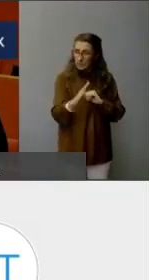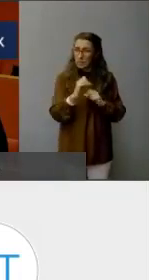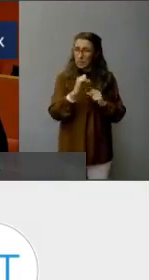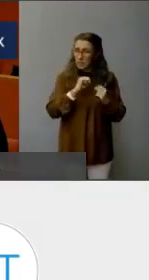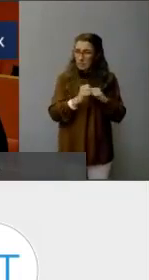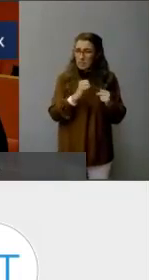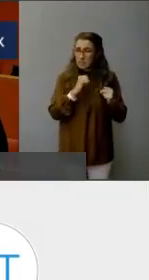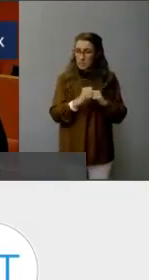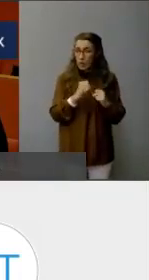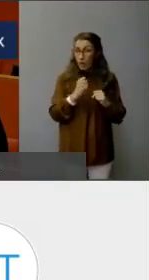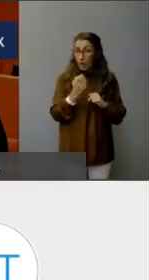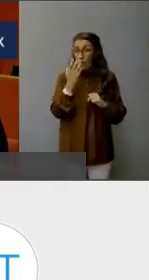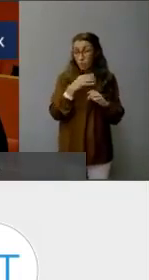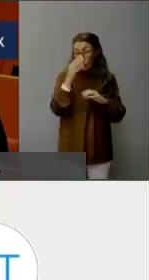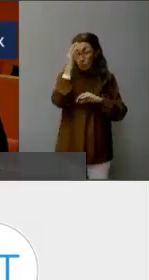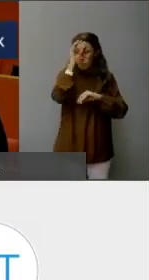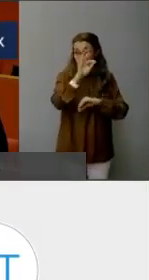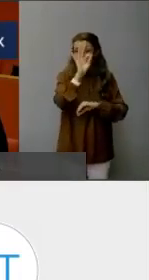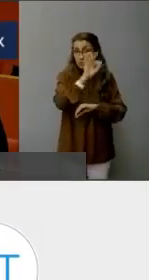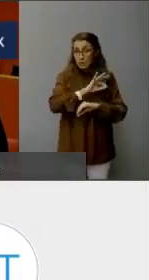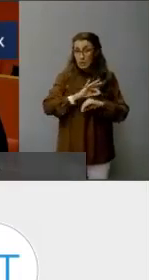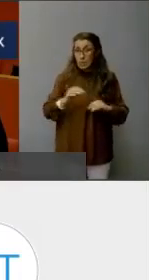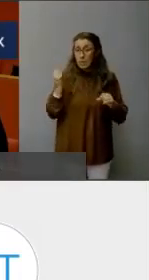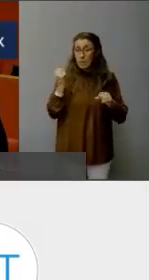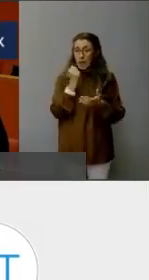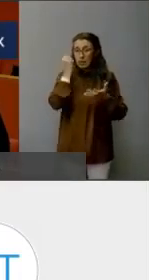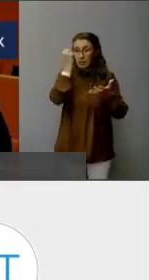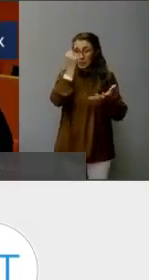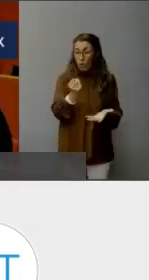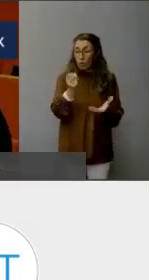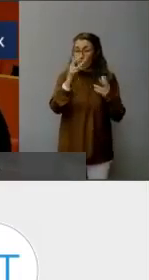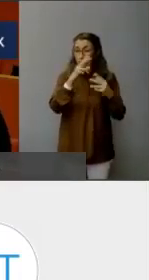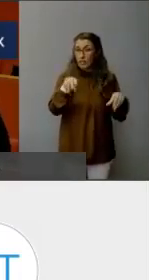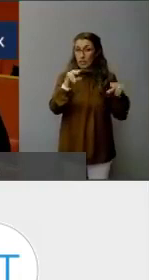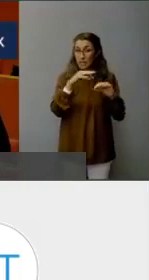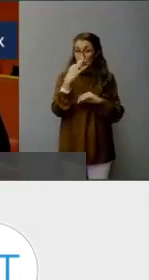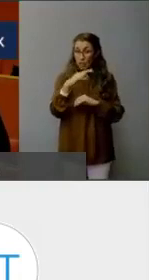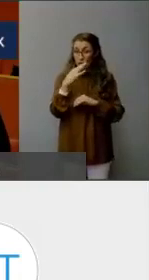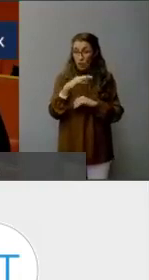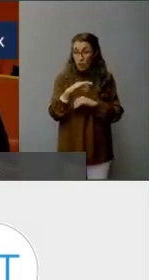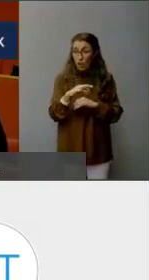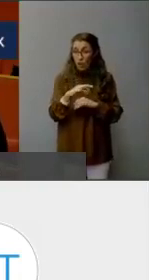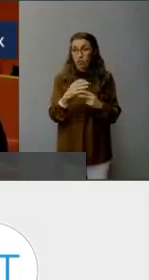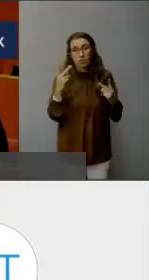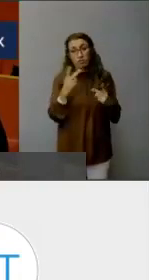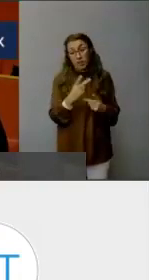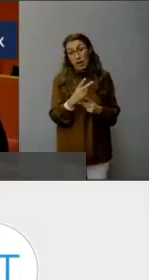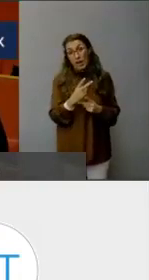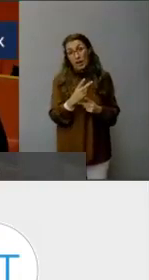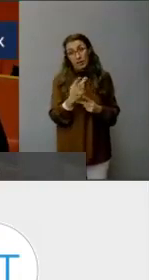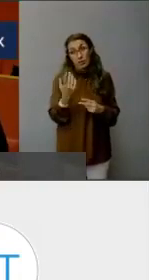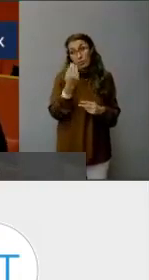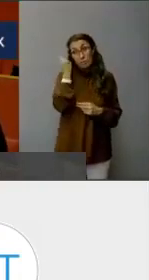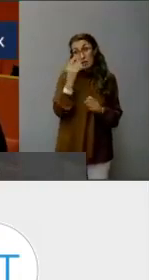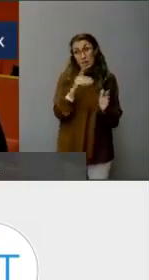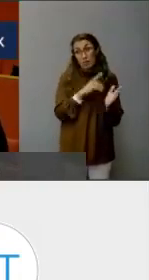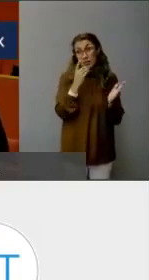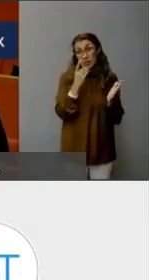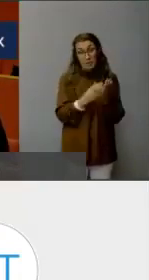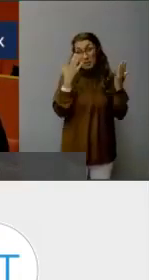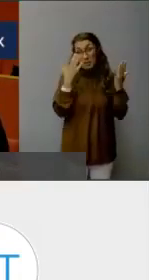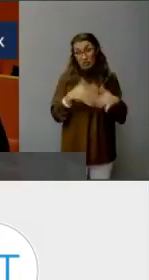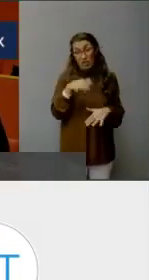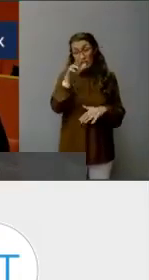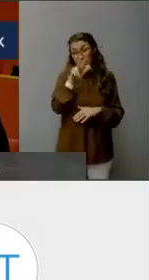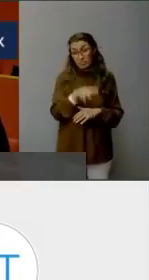innovando il patrimonio architettonico e culturale credo che il destino fosse già segnato di questa delibera insomma altro che innovazione